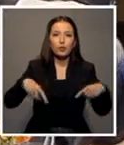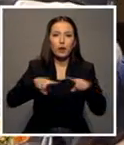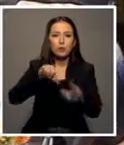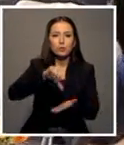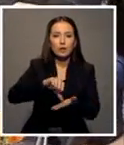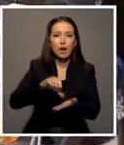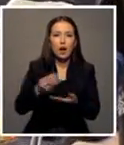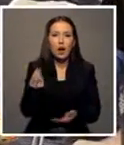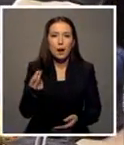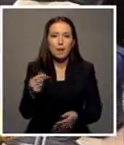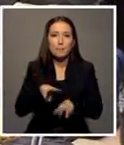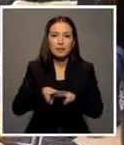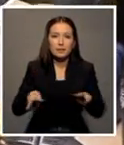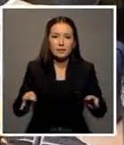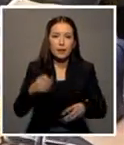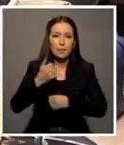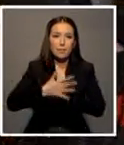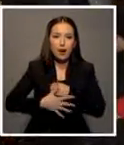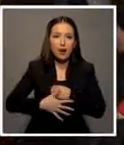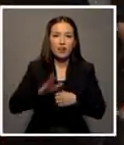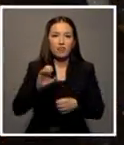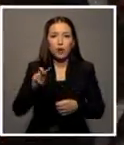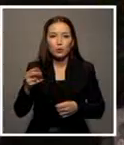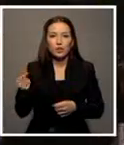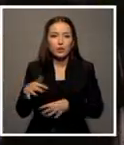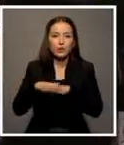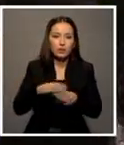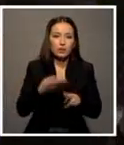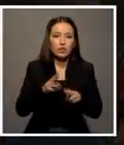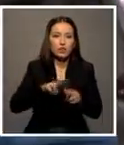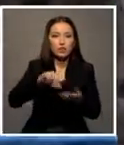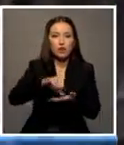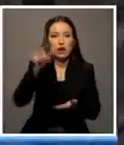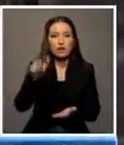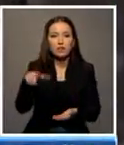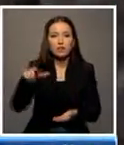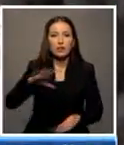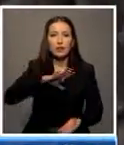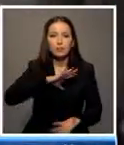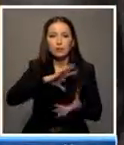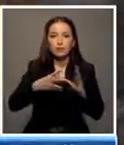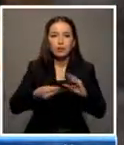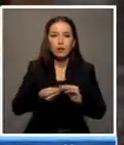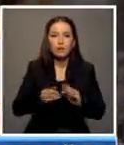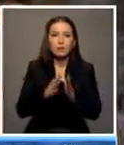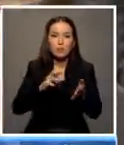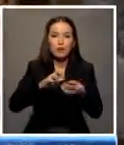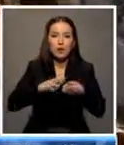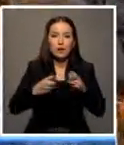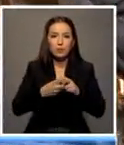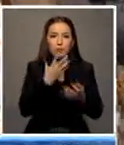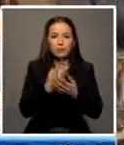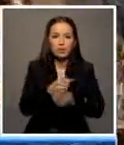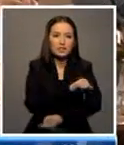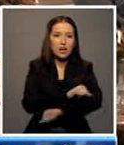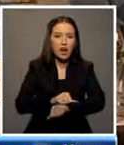министрлері, орталық банк басшылары, халықаралық валюта қоры өкілдері қатысып жатыр. Кездесуде талқыланатын басты тақырып протекционизм немесе мемлекеттердің